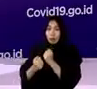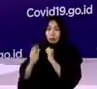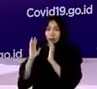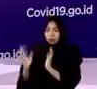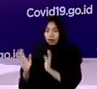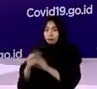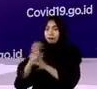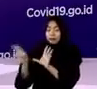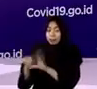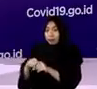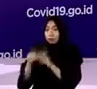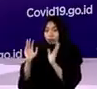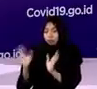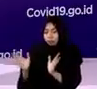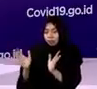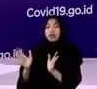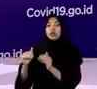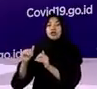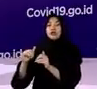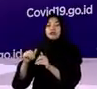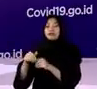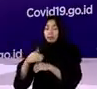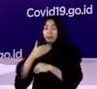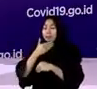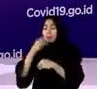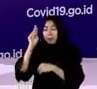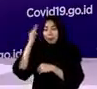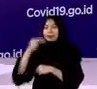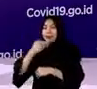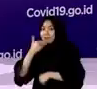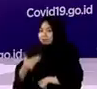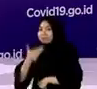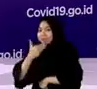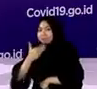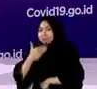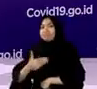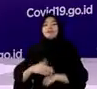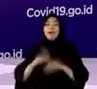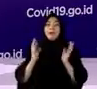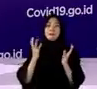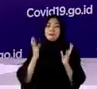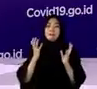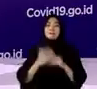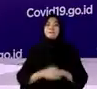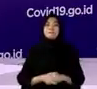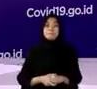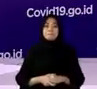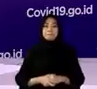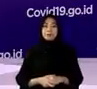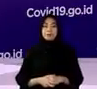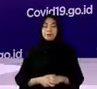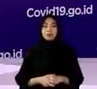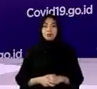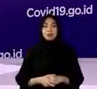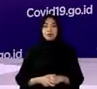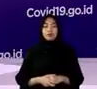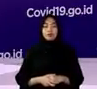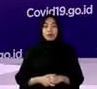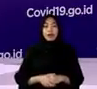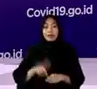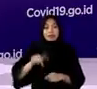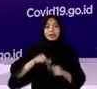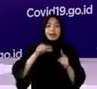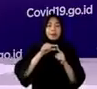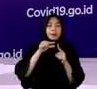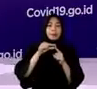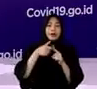dan berpartisipasi dalam program PPKM Mikro. Sehubungan dengan PPKM Mikro tahap ketiga